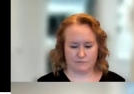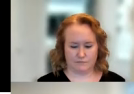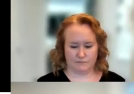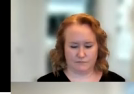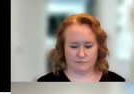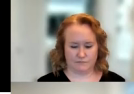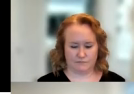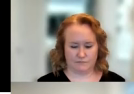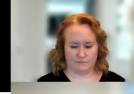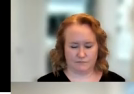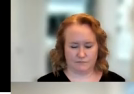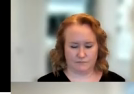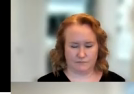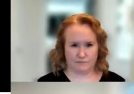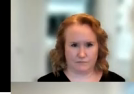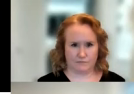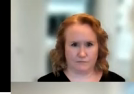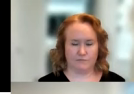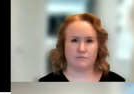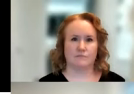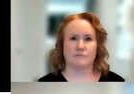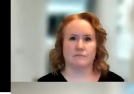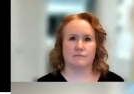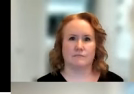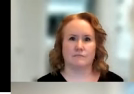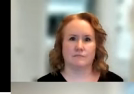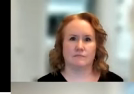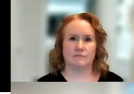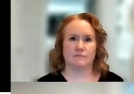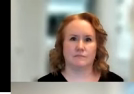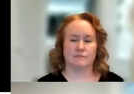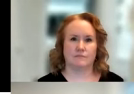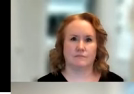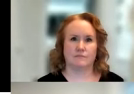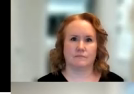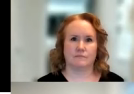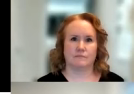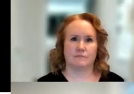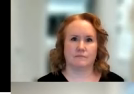syntetisk tale. Det kan vises på skjerm, tolkes som tegnspråk og vises som symboler.